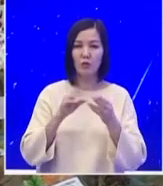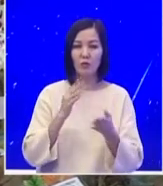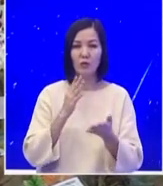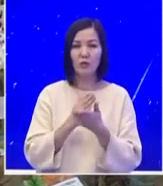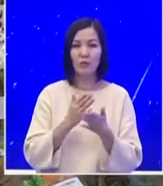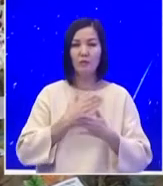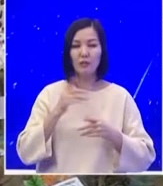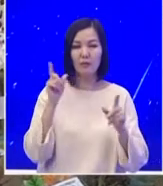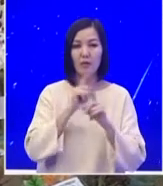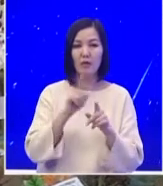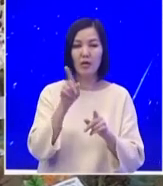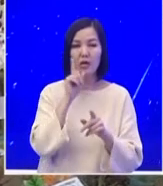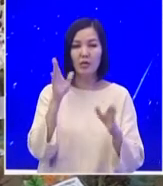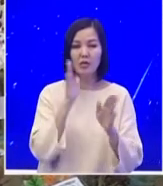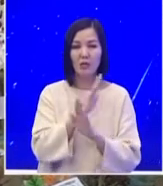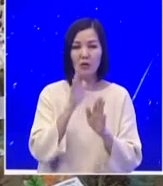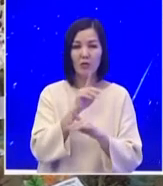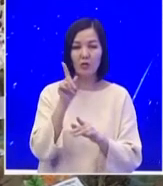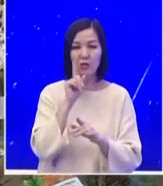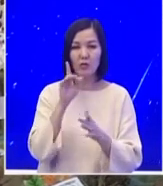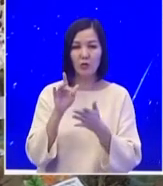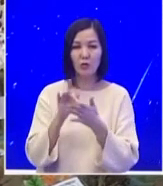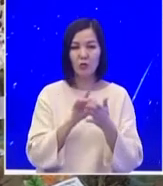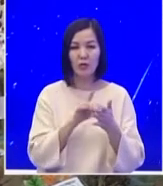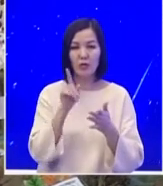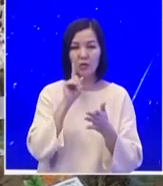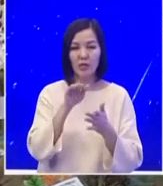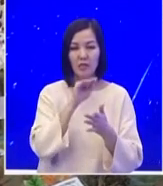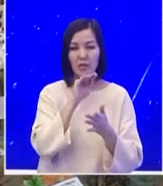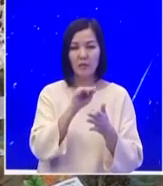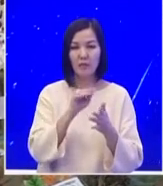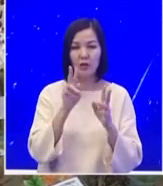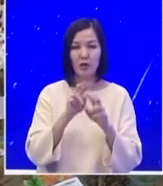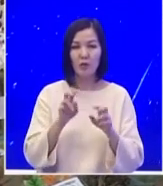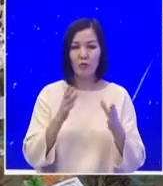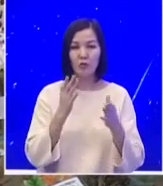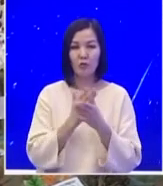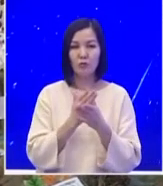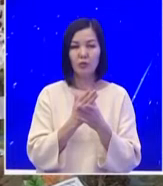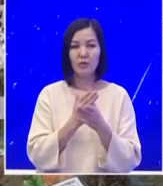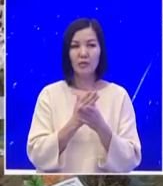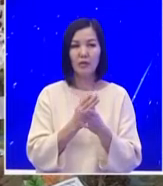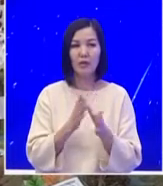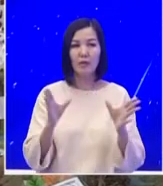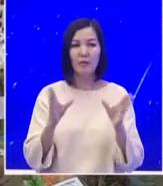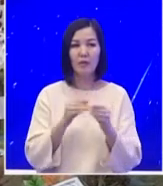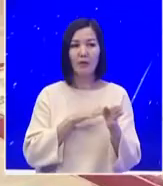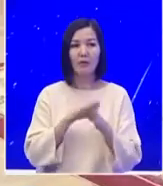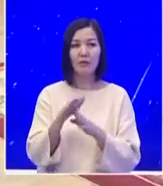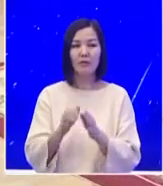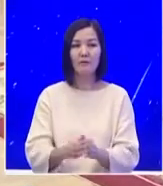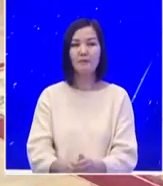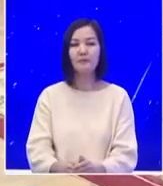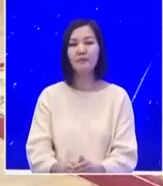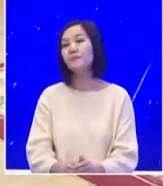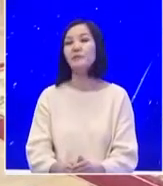біздің мектебімізде жас экологтар, жас натуралистер, жас ғалымдар клубы жұмыс жасайды. Сол жұмыстар мен оқушылар бүгін